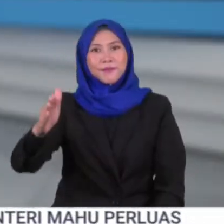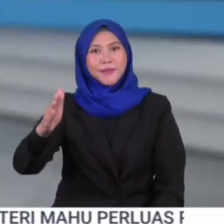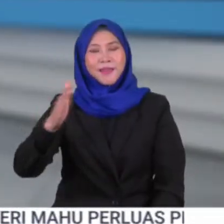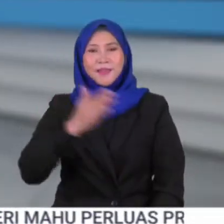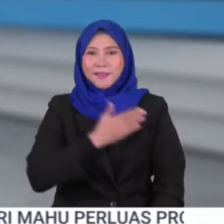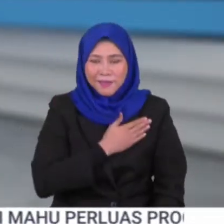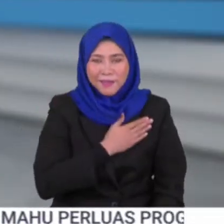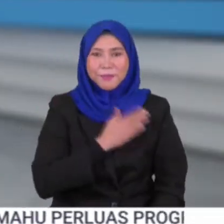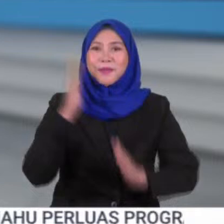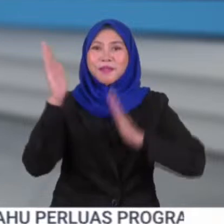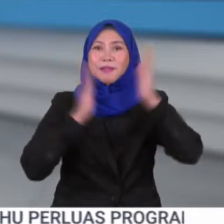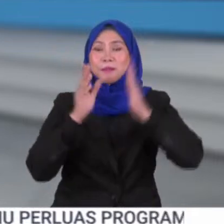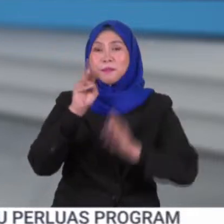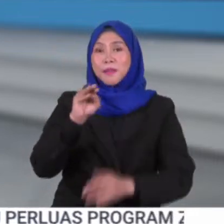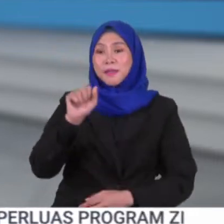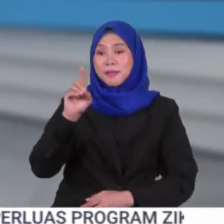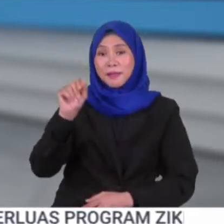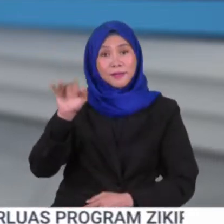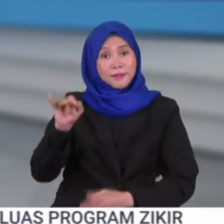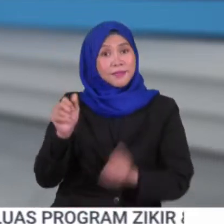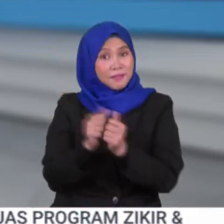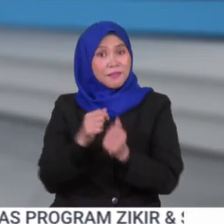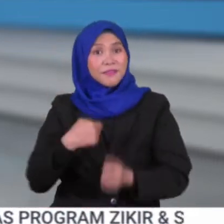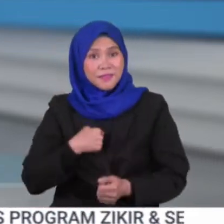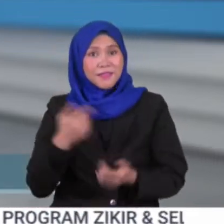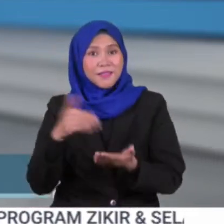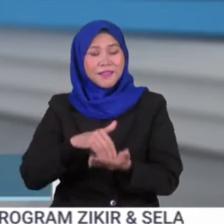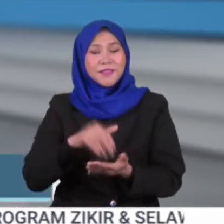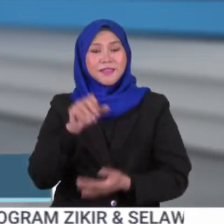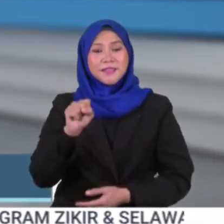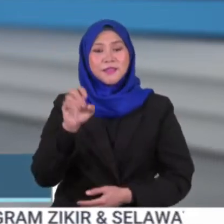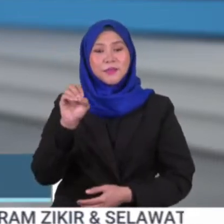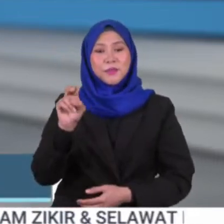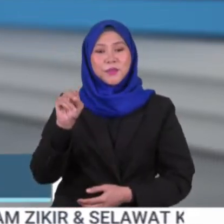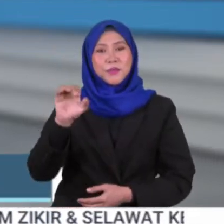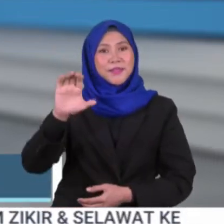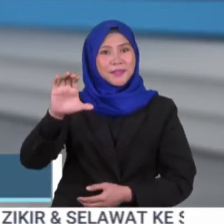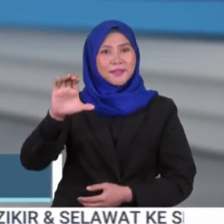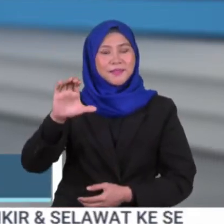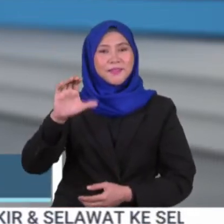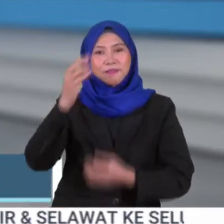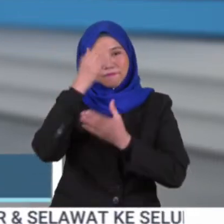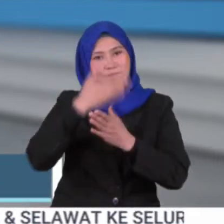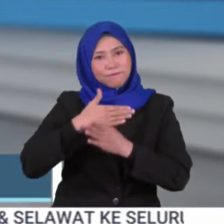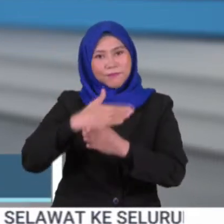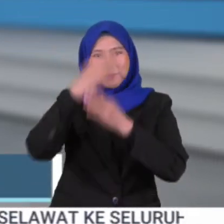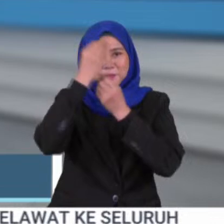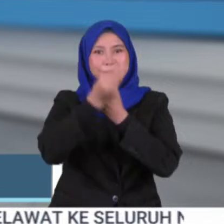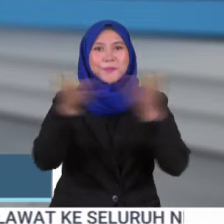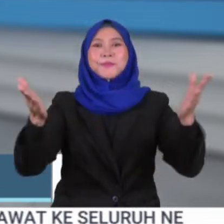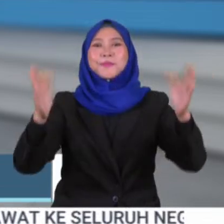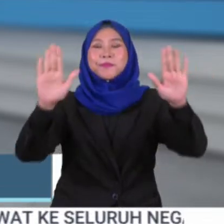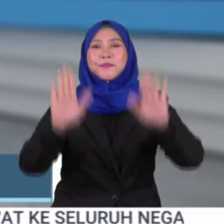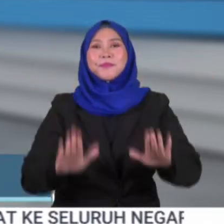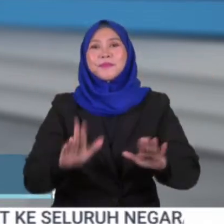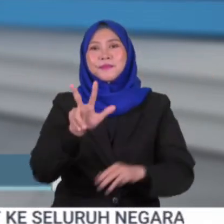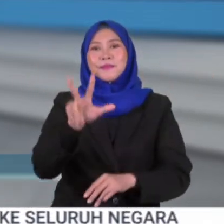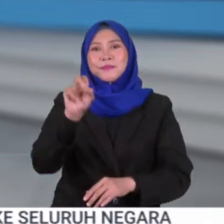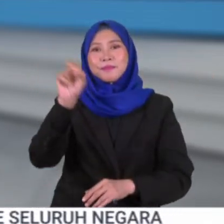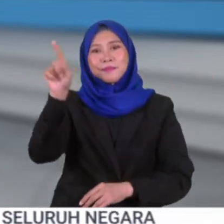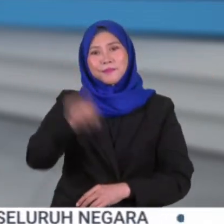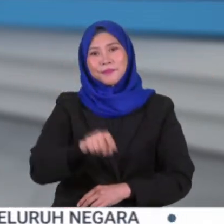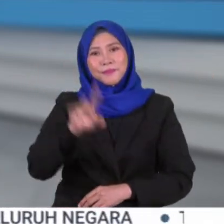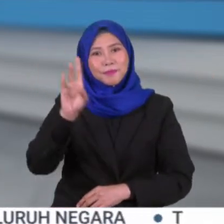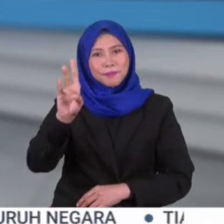Salam Malaysia Madani. Bersama saya lagi, Sonny Hussein dalam #klik Perkongsian Info Hiburan edisi Ahad 30